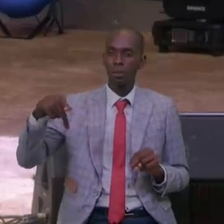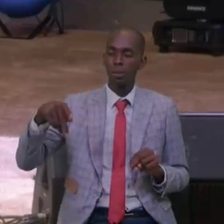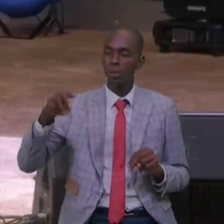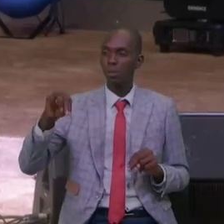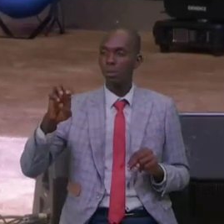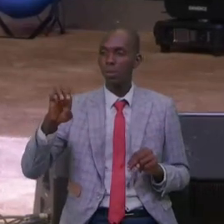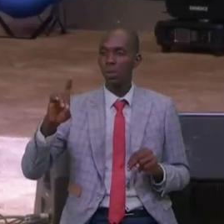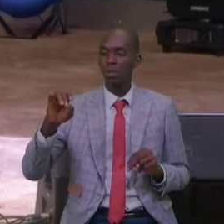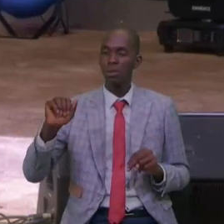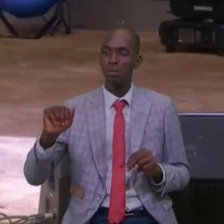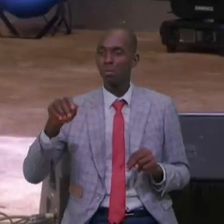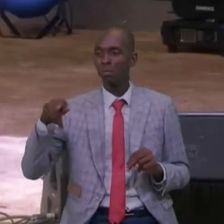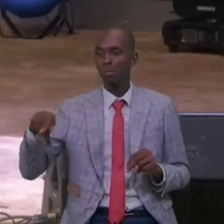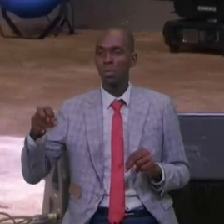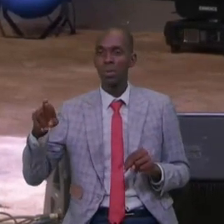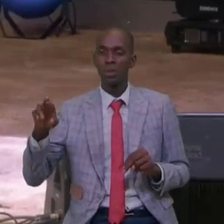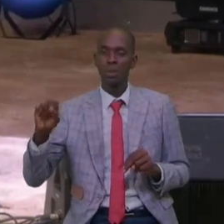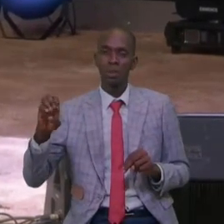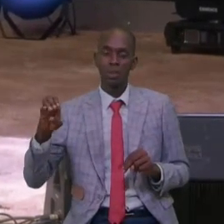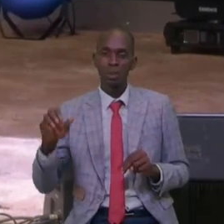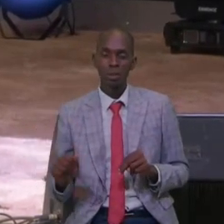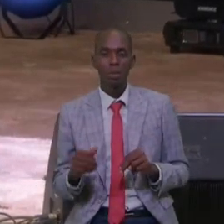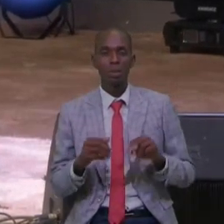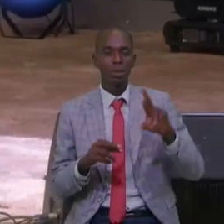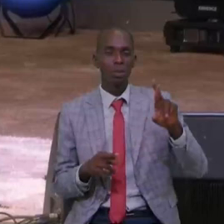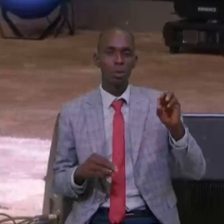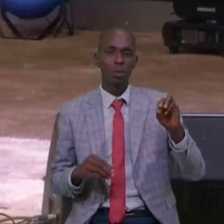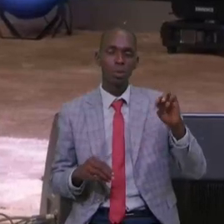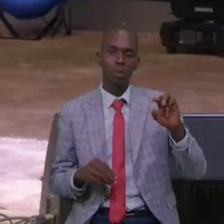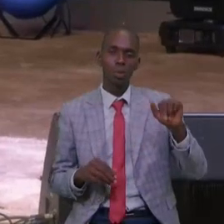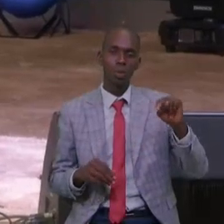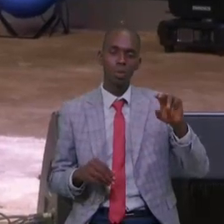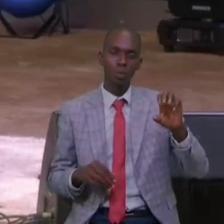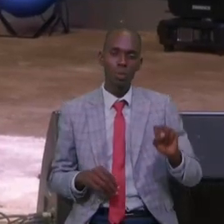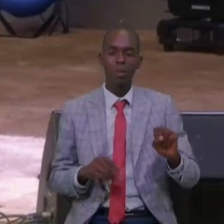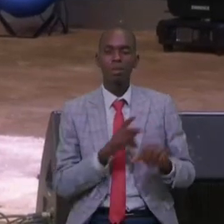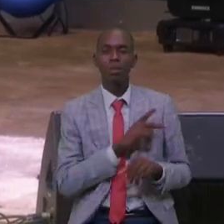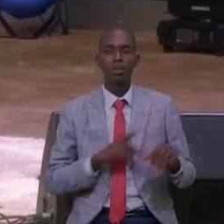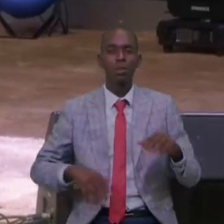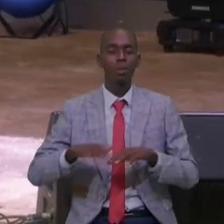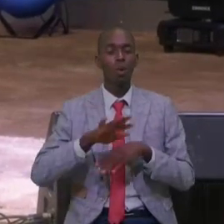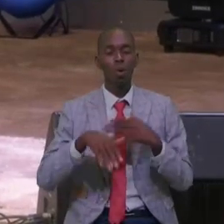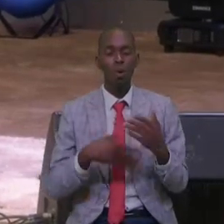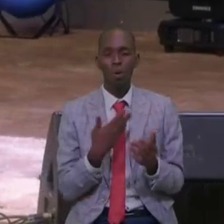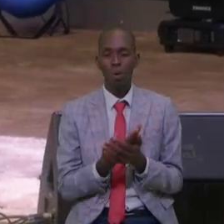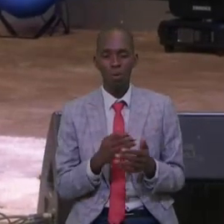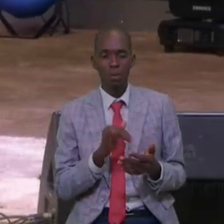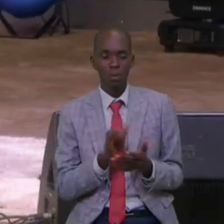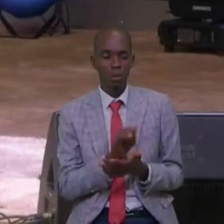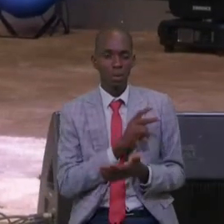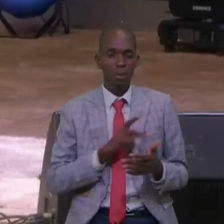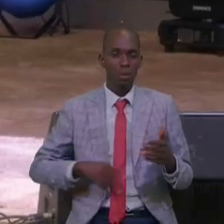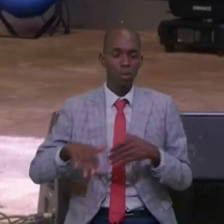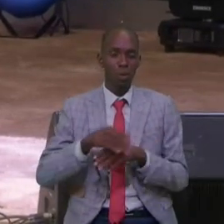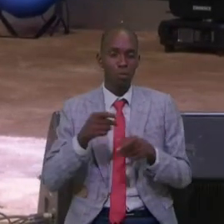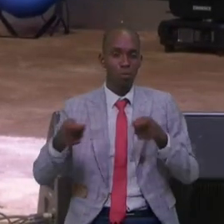royaume romain ou l'empire romain. Tous ces royaumes qui opéraient et régnaient partout dans le monde